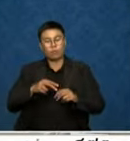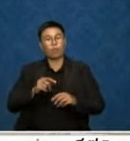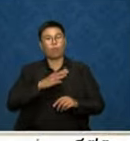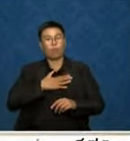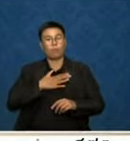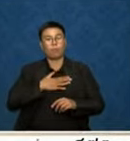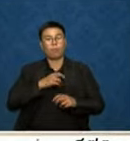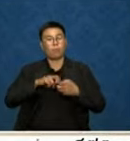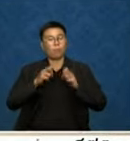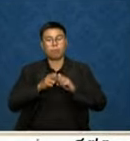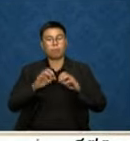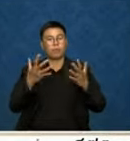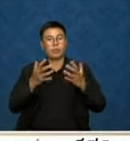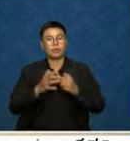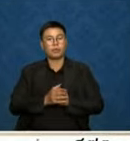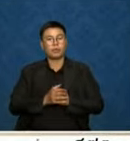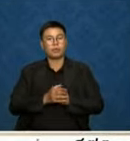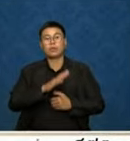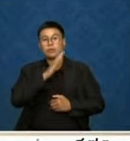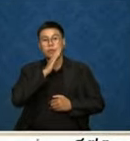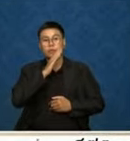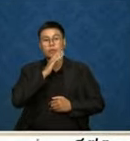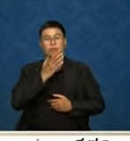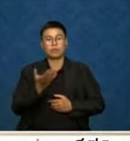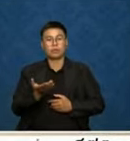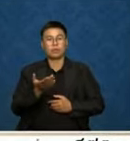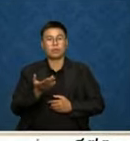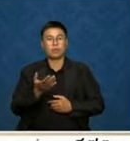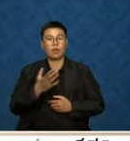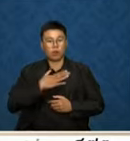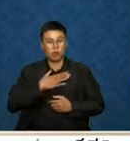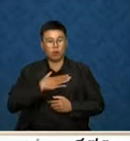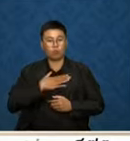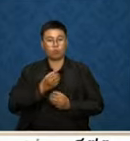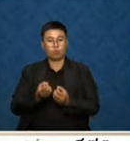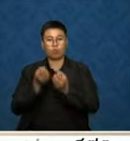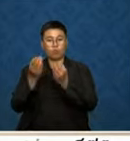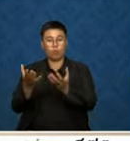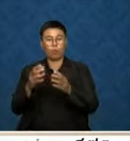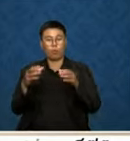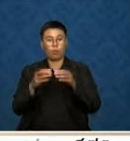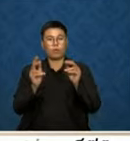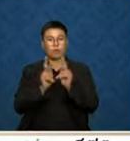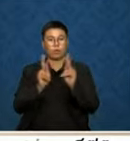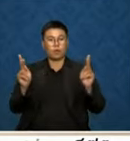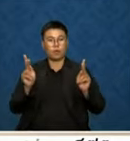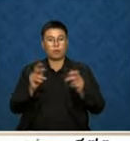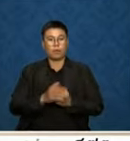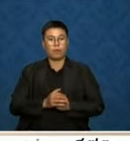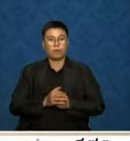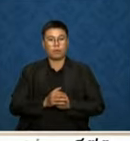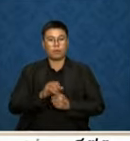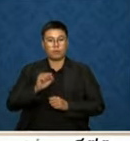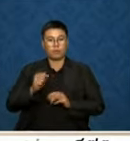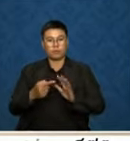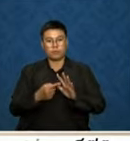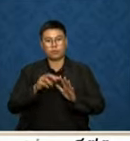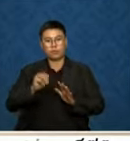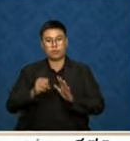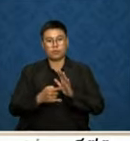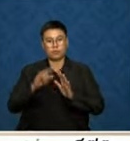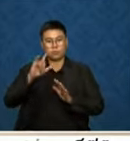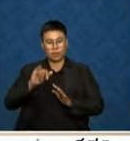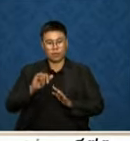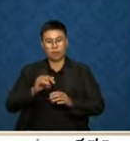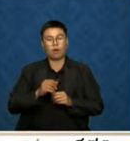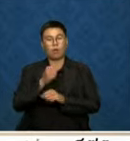ครับถ้าแบบนั้นหมายความว่าเราจะส่งไปที่คณะกรรมการสามัญ